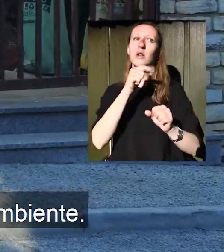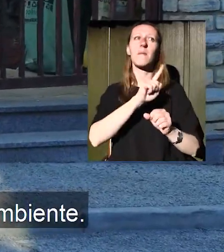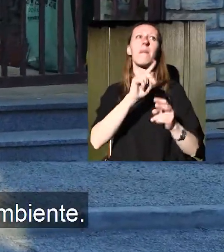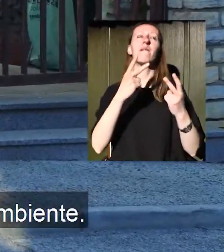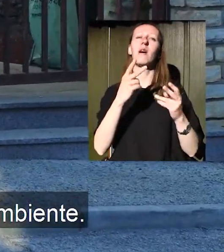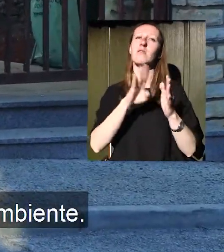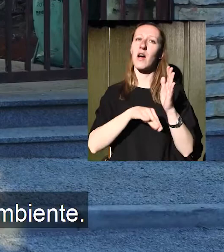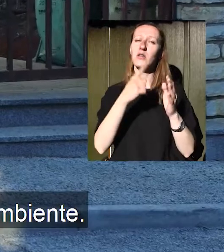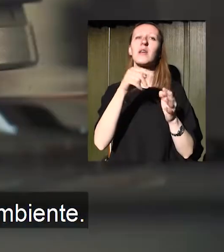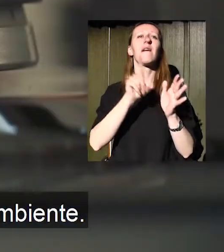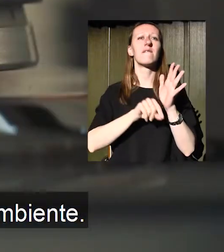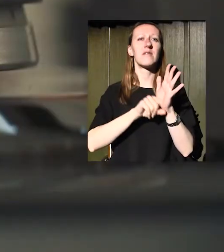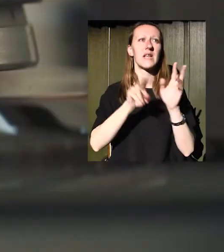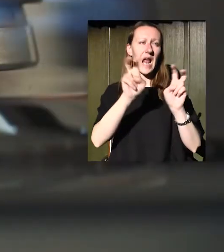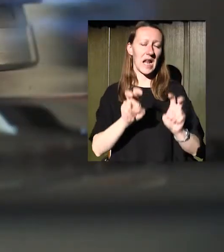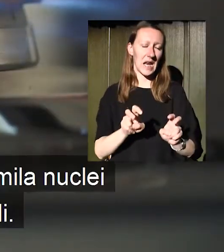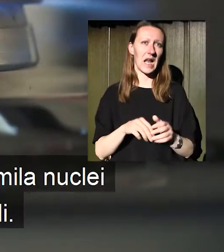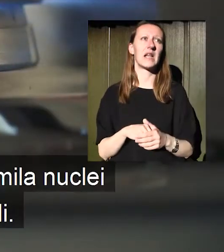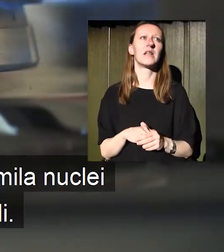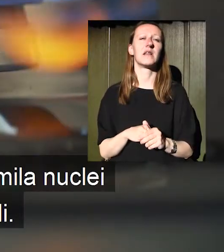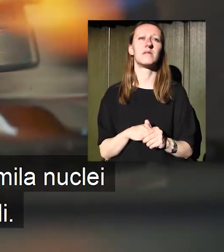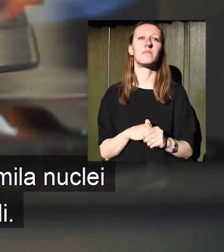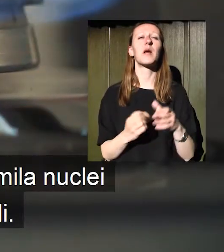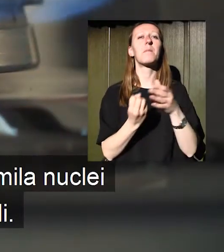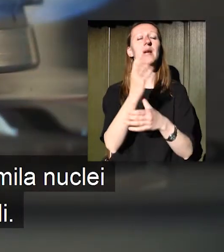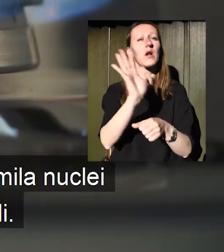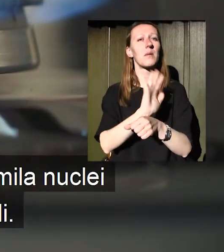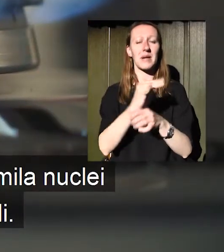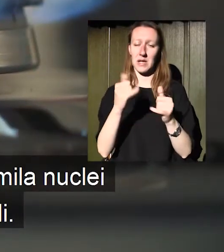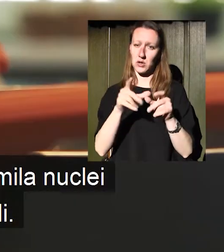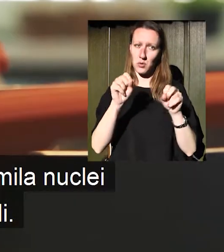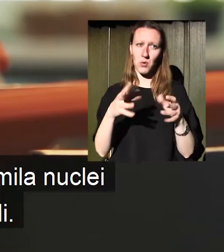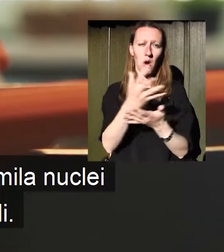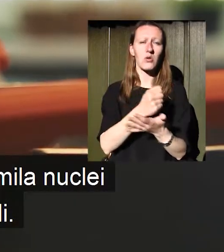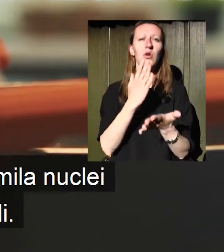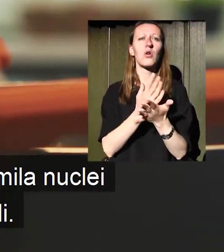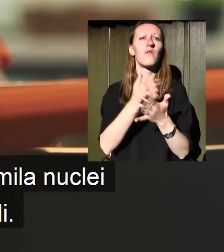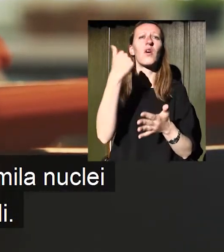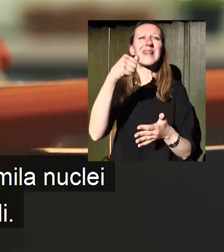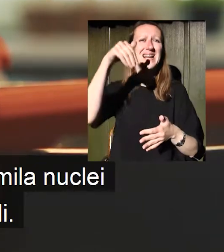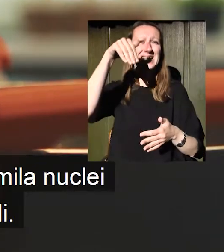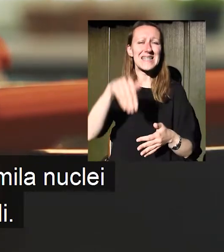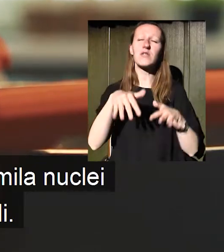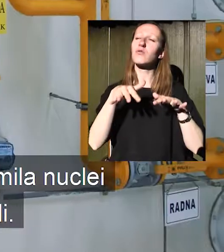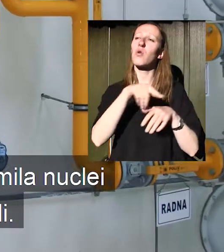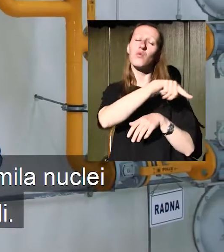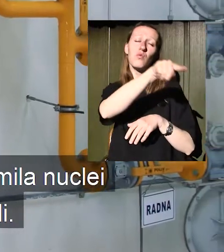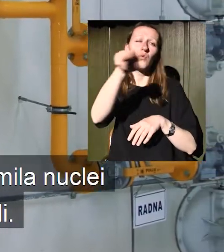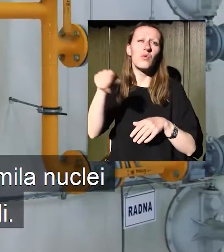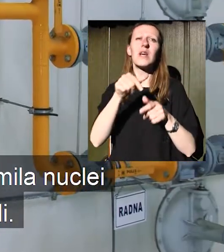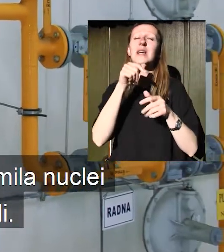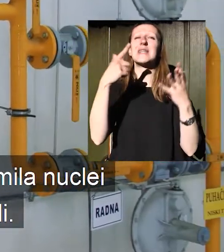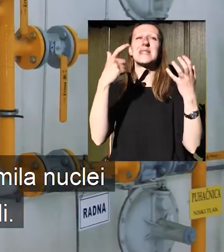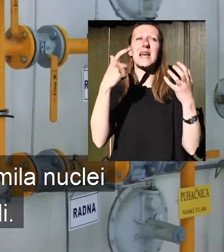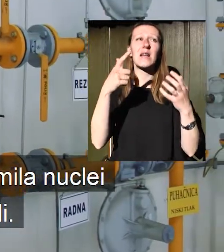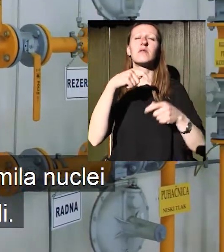bitno, jeftiniji energent. Prirodni plin danas u Puli koristi gotovo 11.000 domaćinstava, te